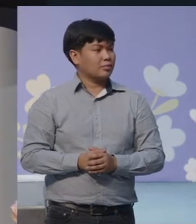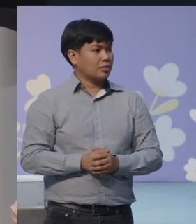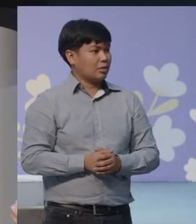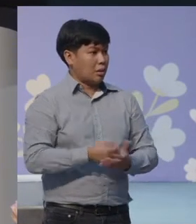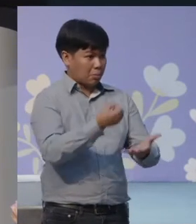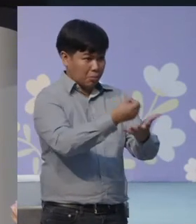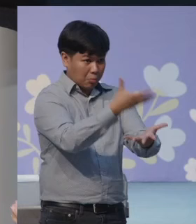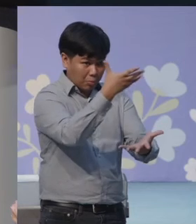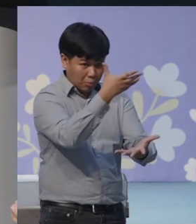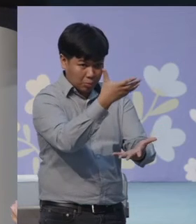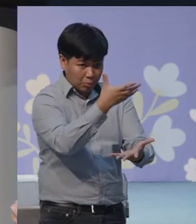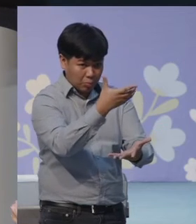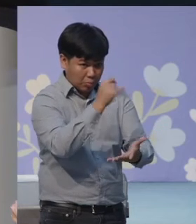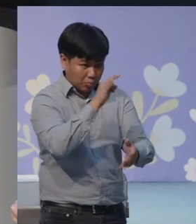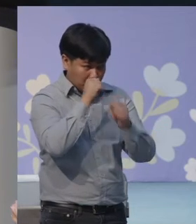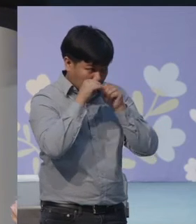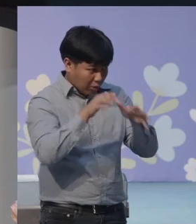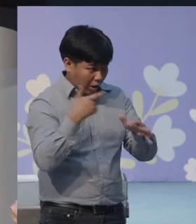Kayamanan ba?